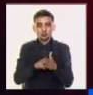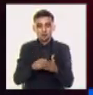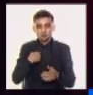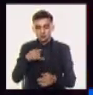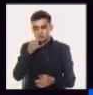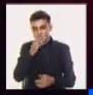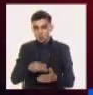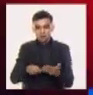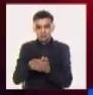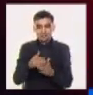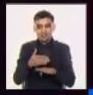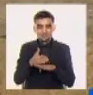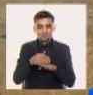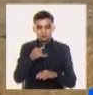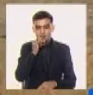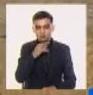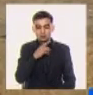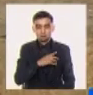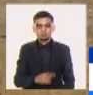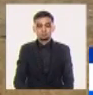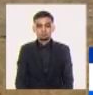может выплатить заем.